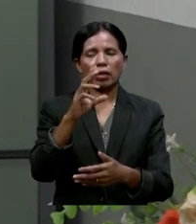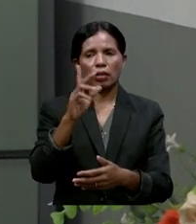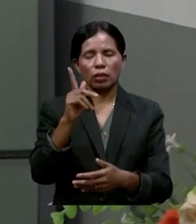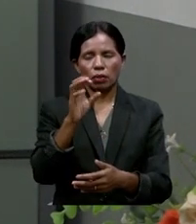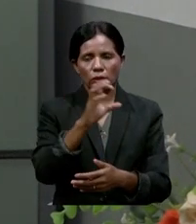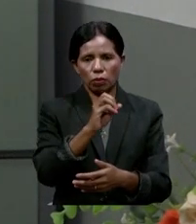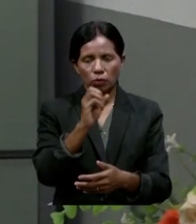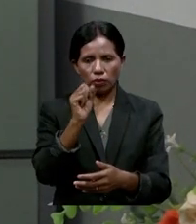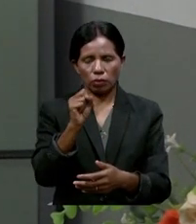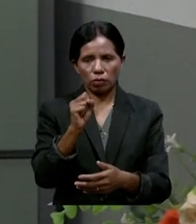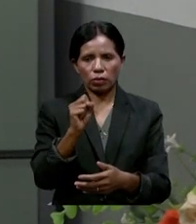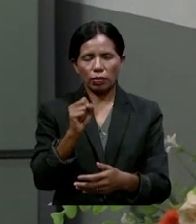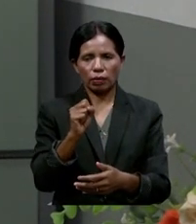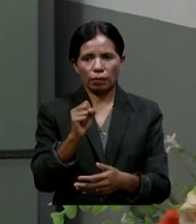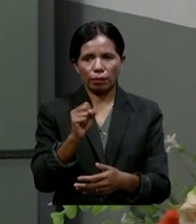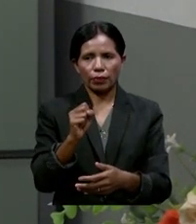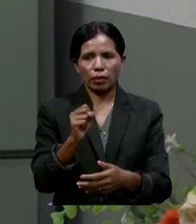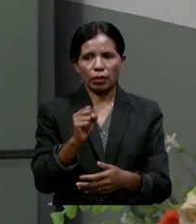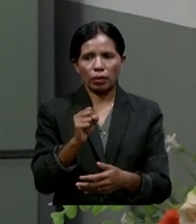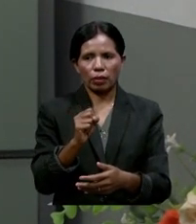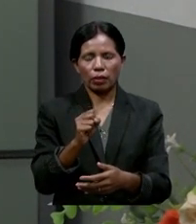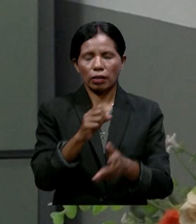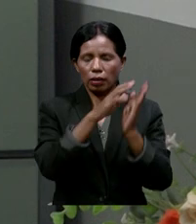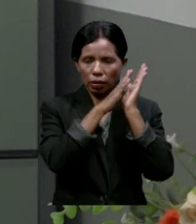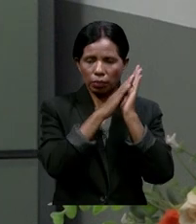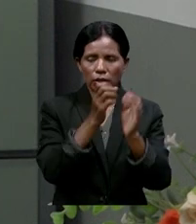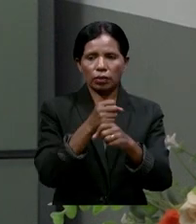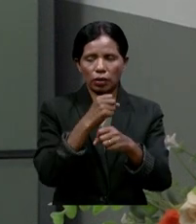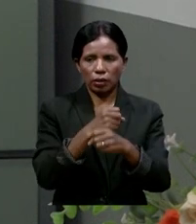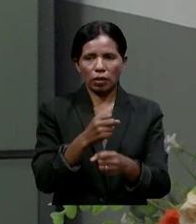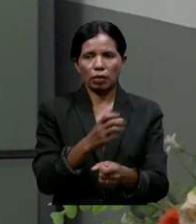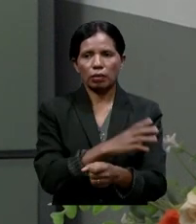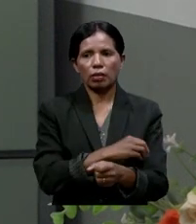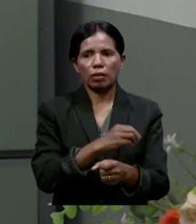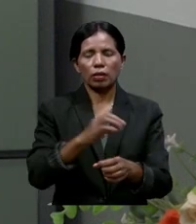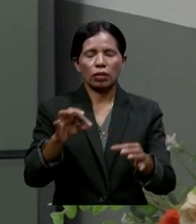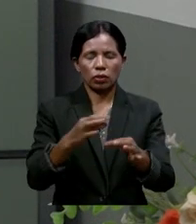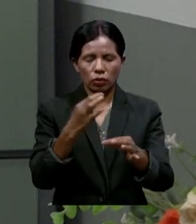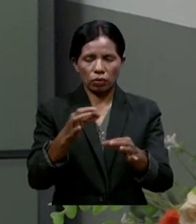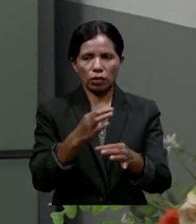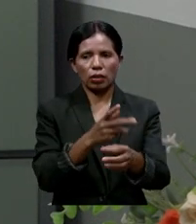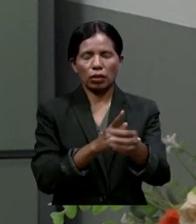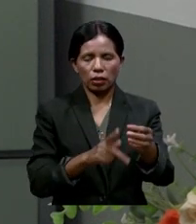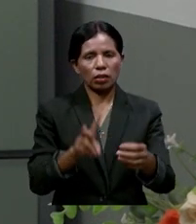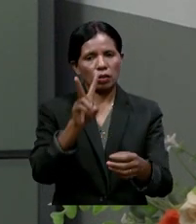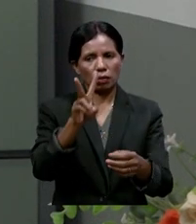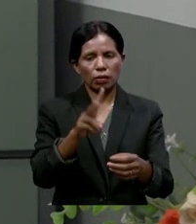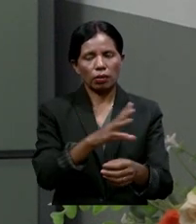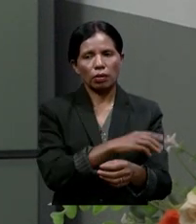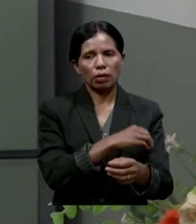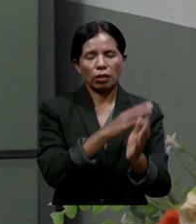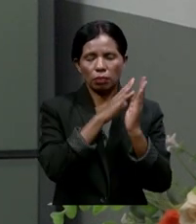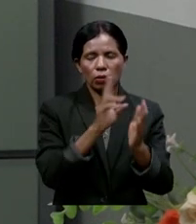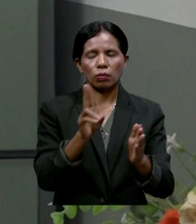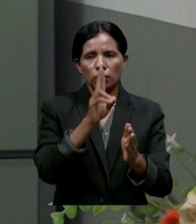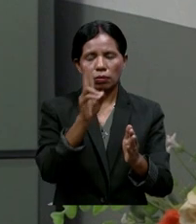Iha ne iha kama kama tindakan kama atu halo anisan ane suku kasere kane sirsene iha rua. Mus kama